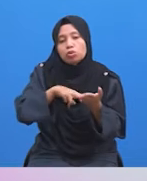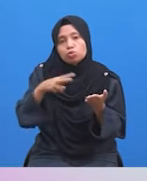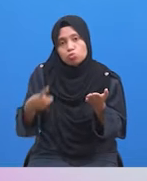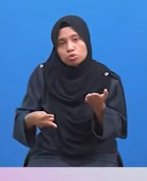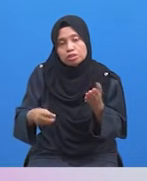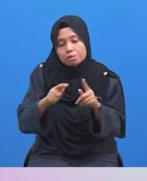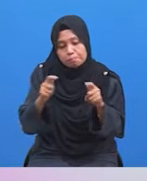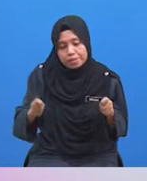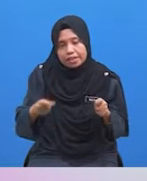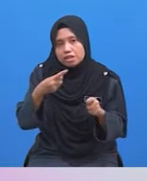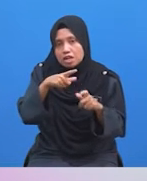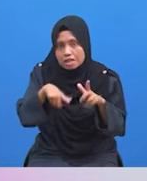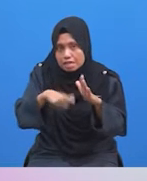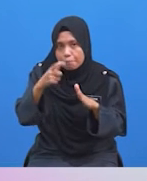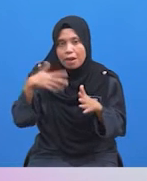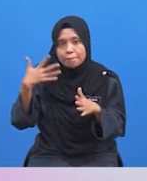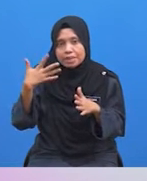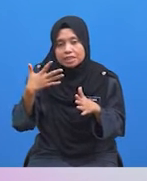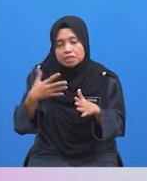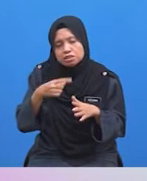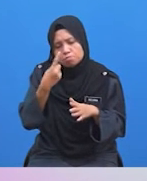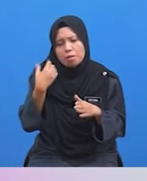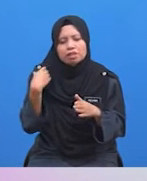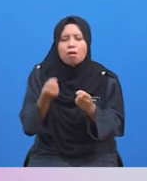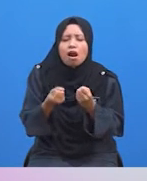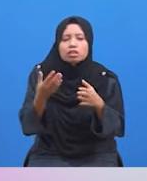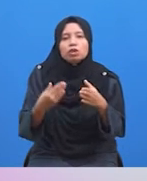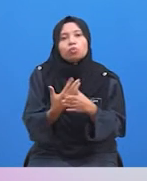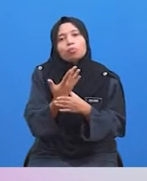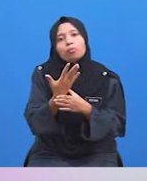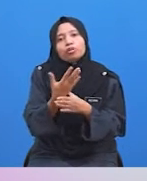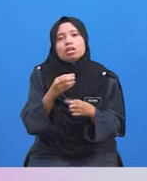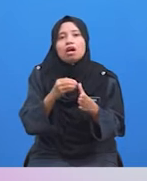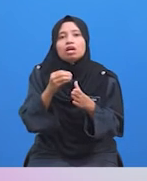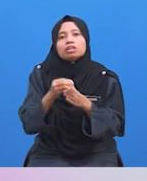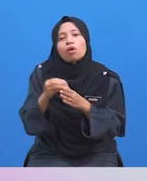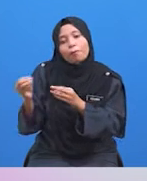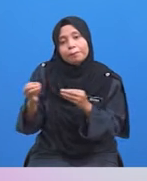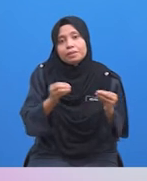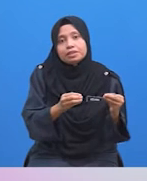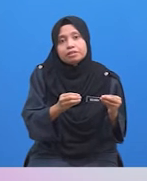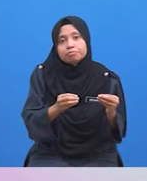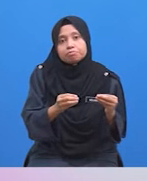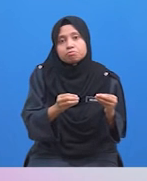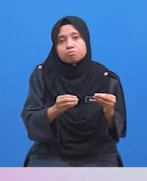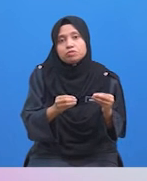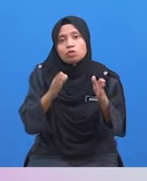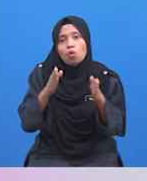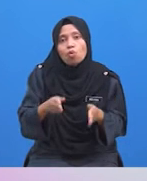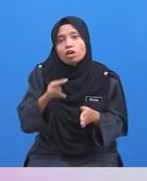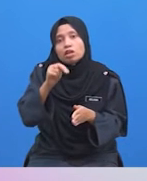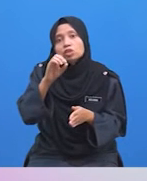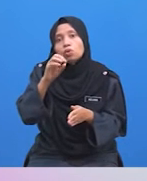lebih panas untuk mereguk Rumput yang tumbuh menghijau Hai atau perpindahan Gem Baleno Mask seperti orang-orang